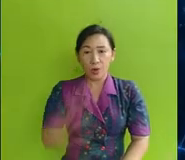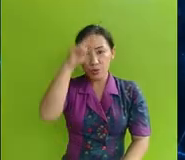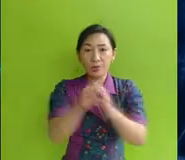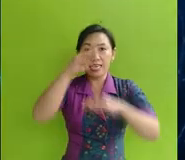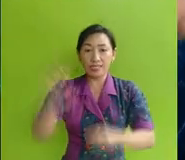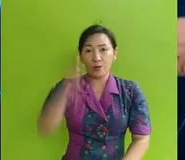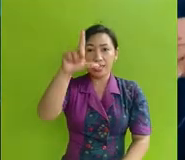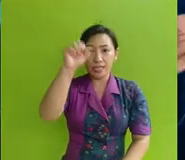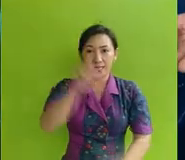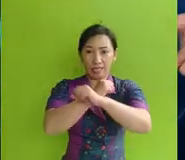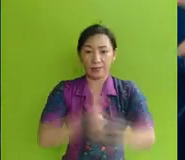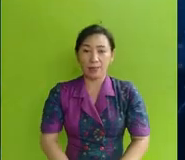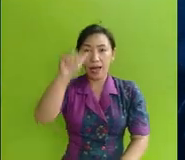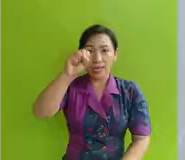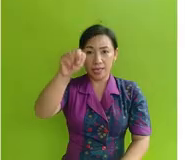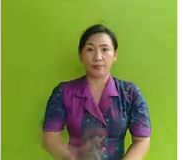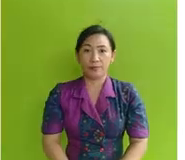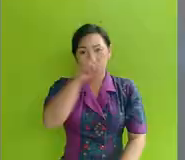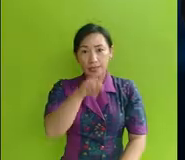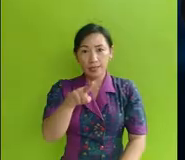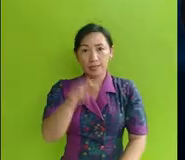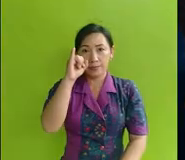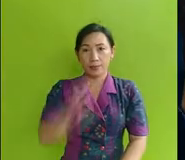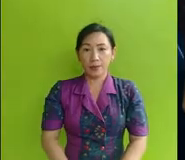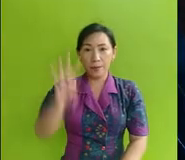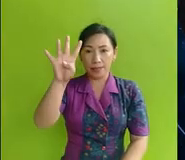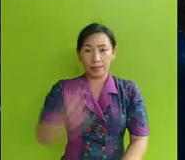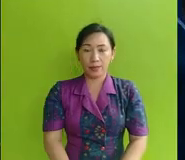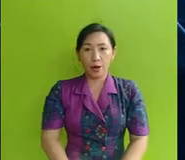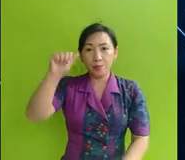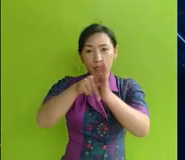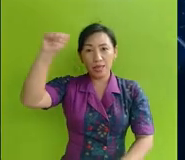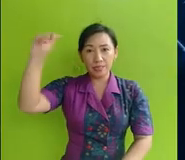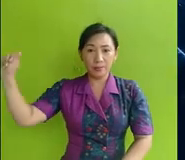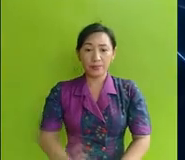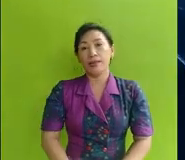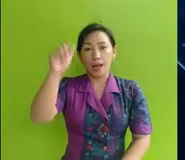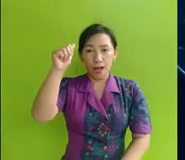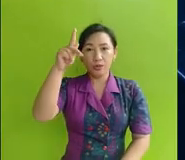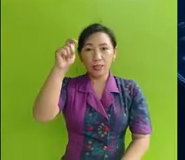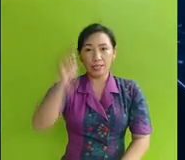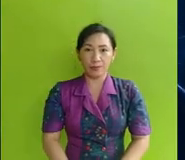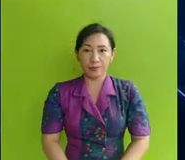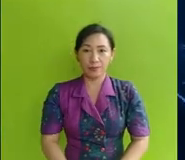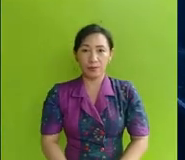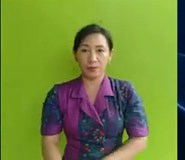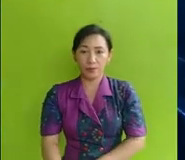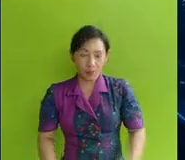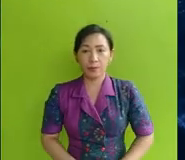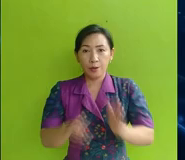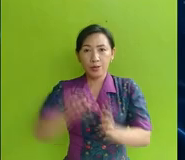kerja aparatur sipil negara. Area 4, penguatan akuntabilitas, bertujuan